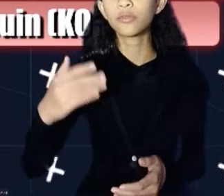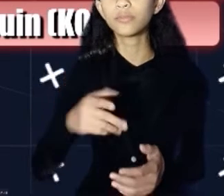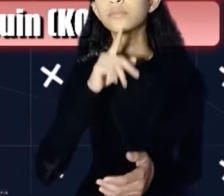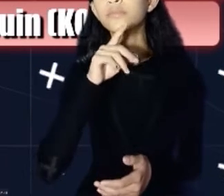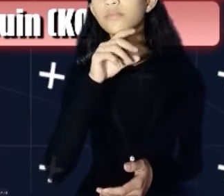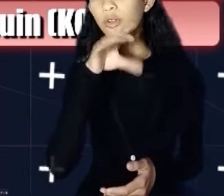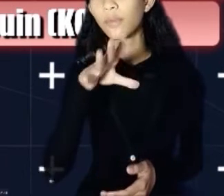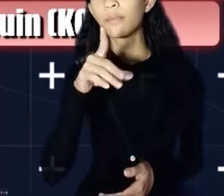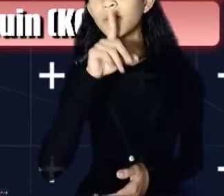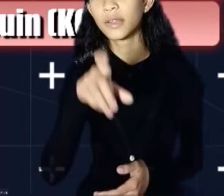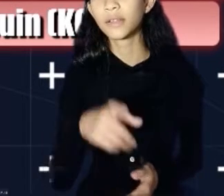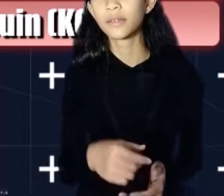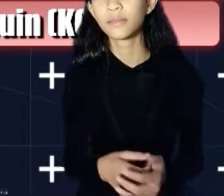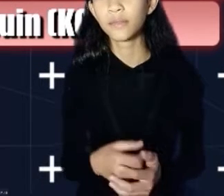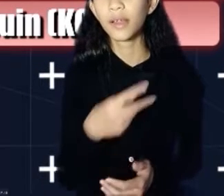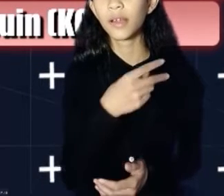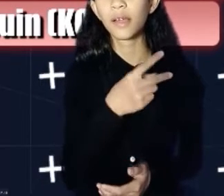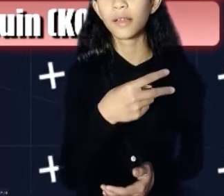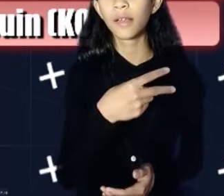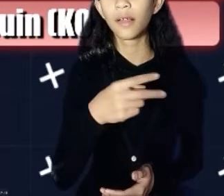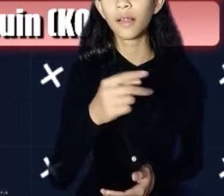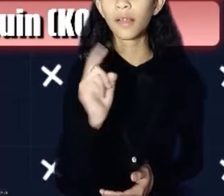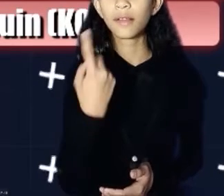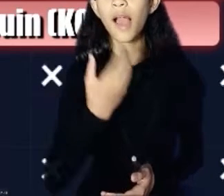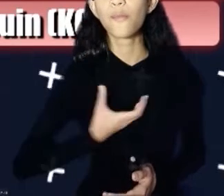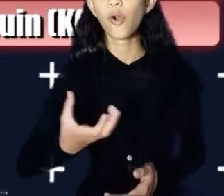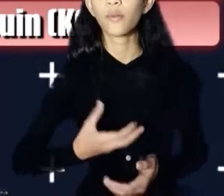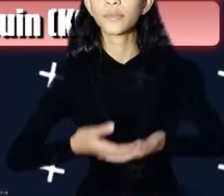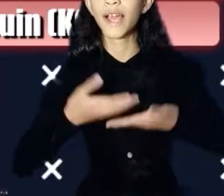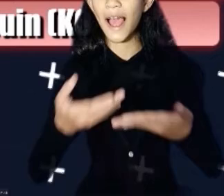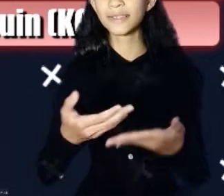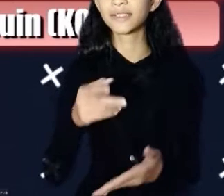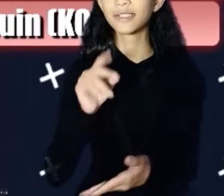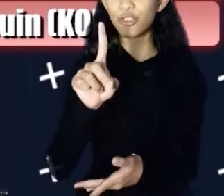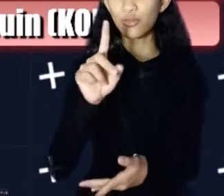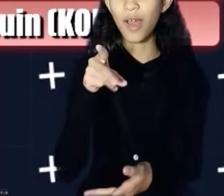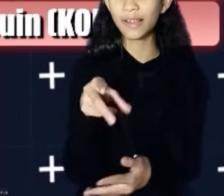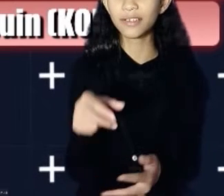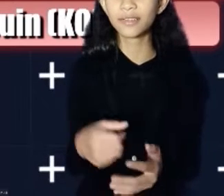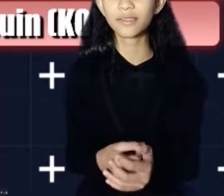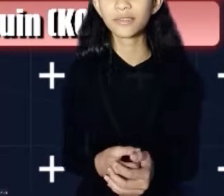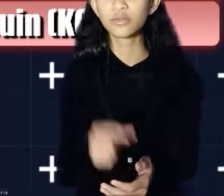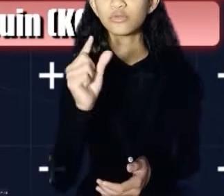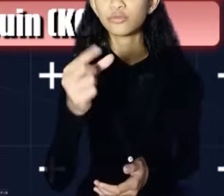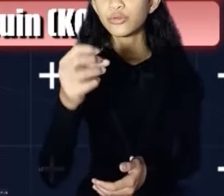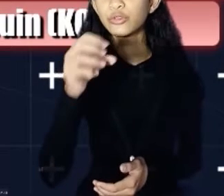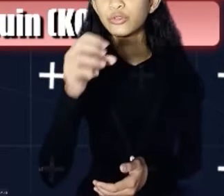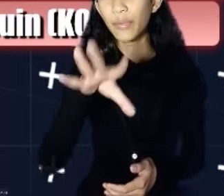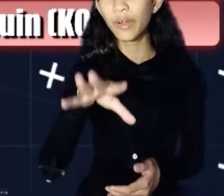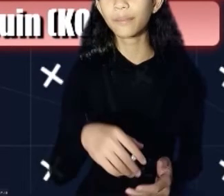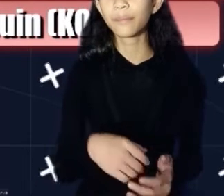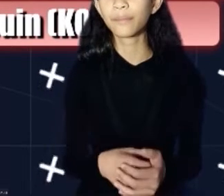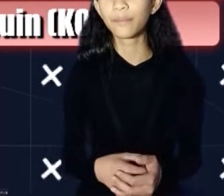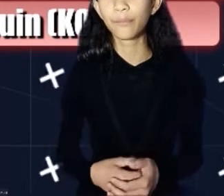mau kasih satu ayat saja sebagai pendahuluan untuk Jawaban pertanyaan tajam Yang pertama untuk